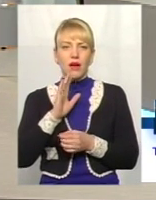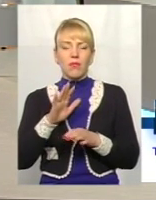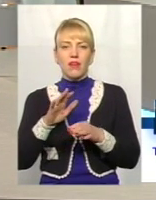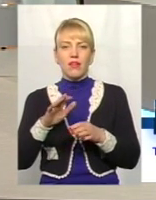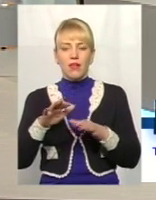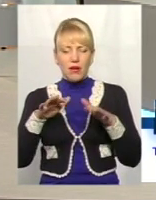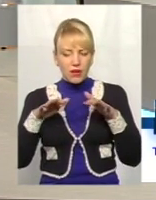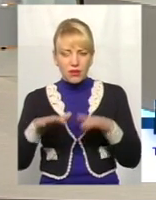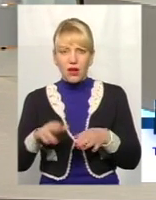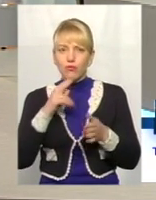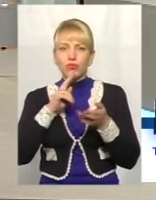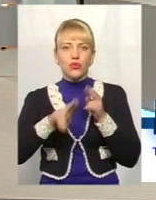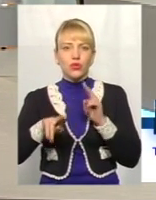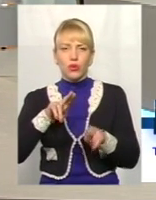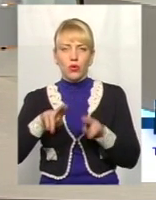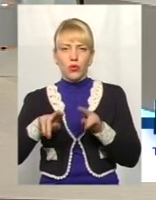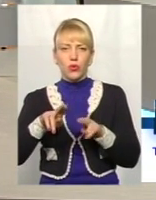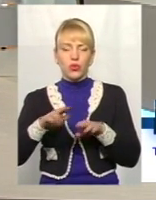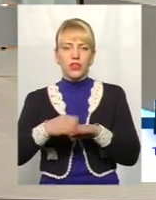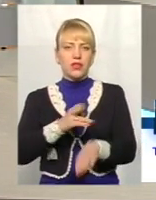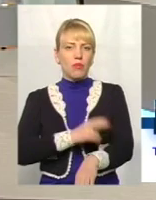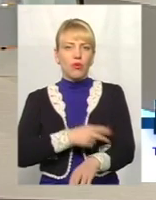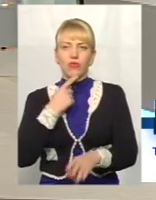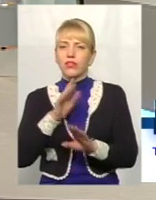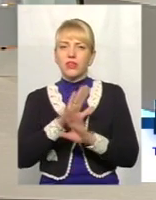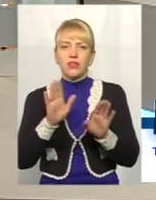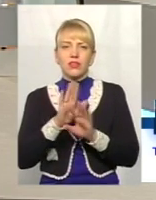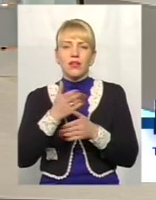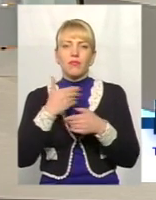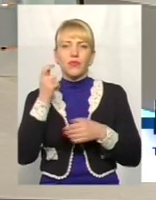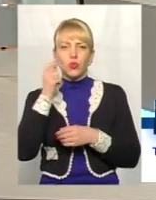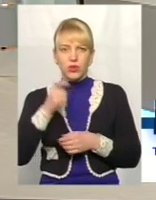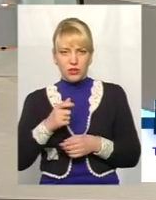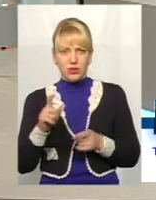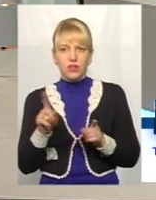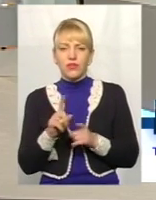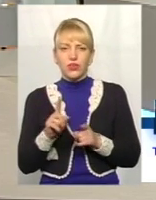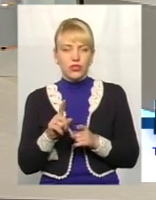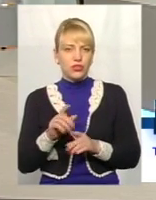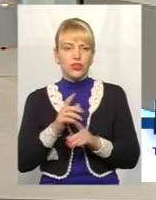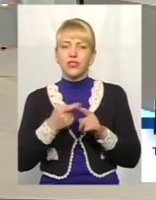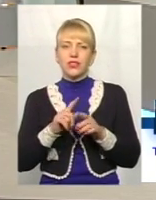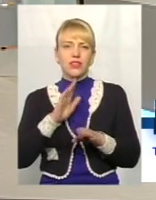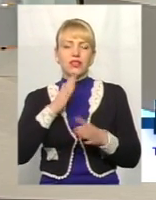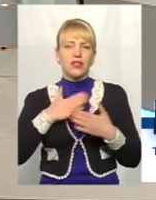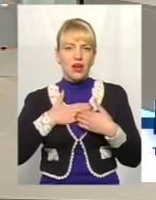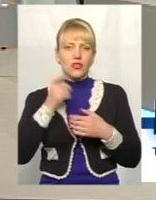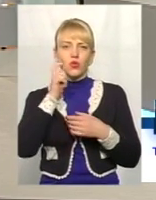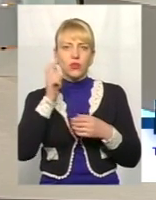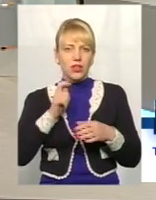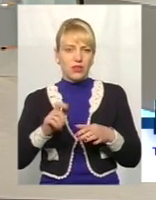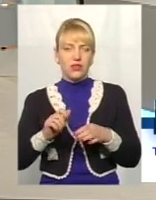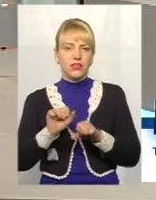йому, цілує сапоги, да ні, ми українці, ви що? Ми ж люди кинулися, да ні, це наші українці, вони